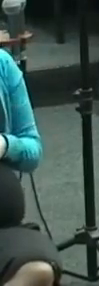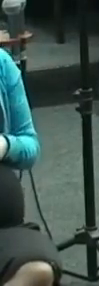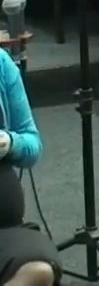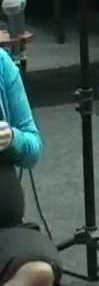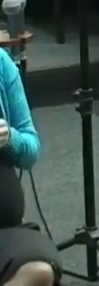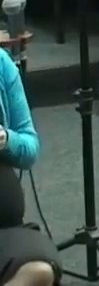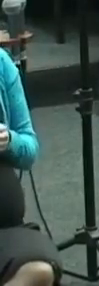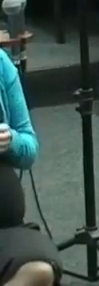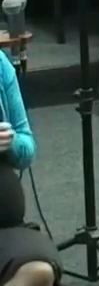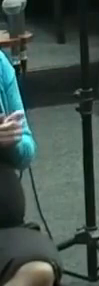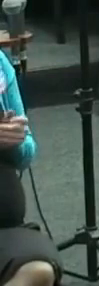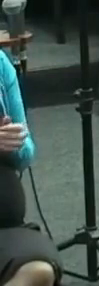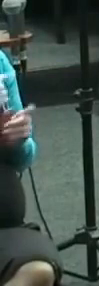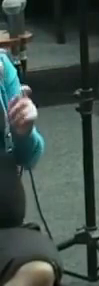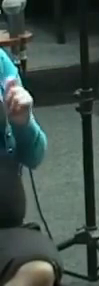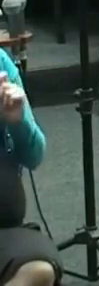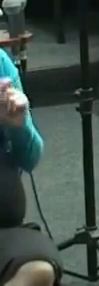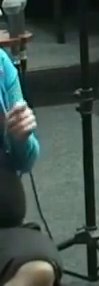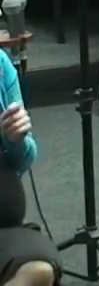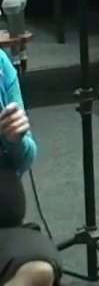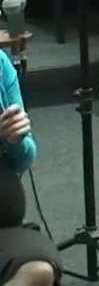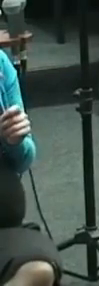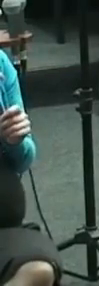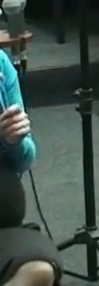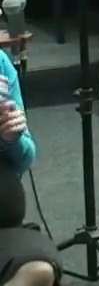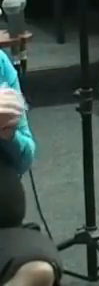я хотів би подарувати